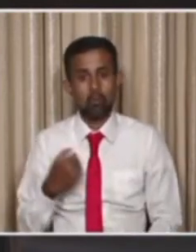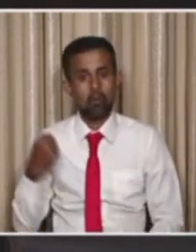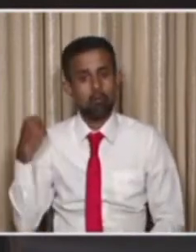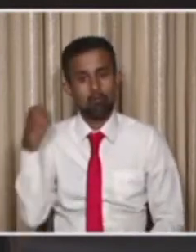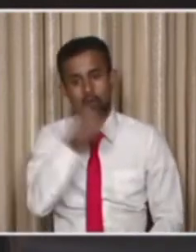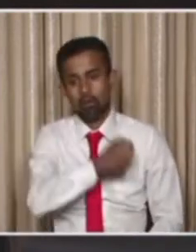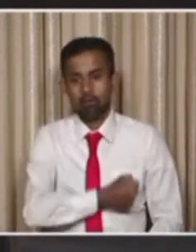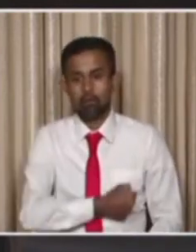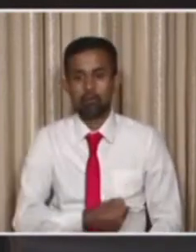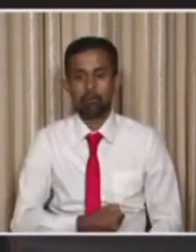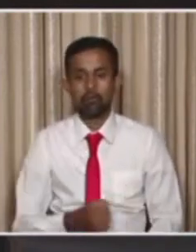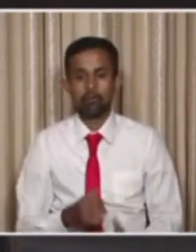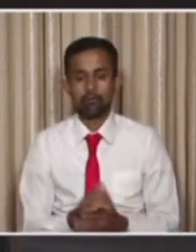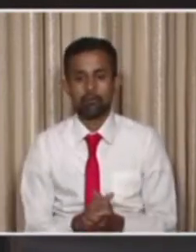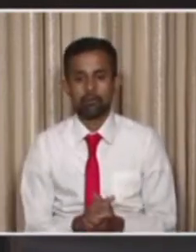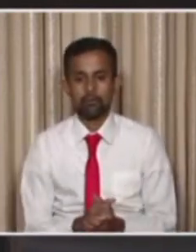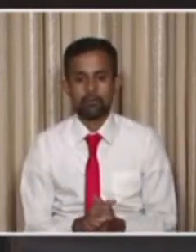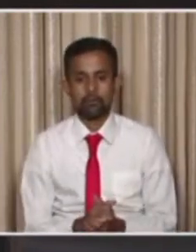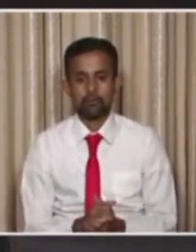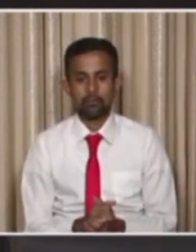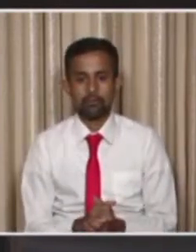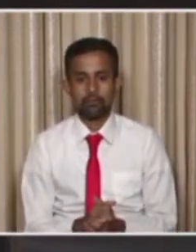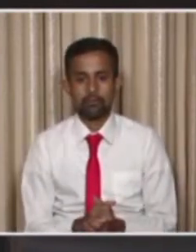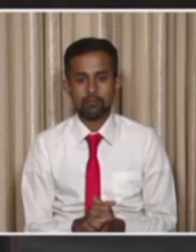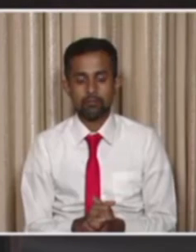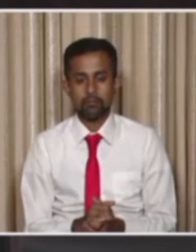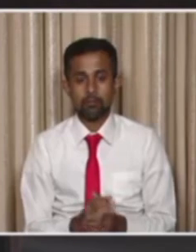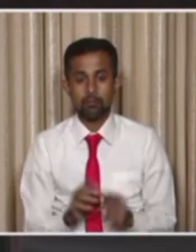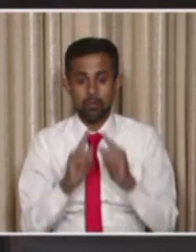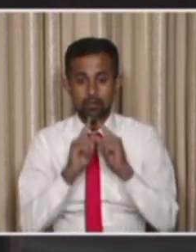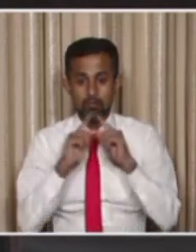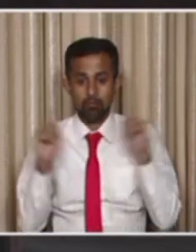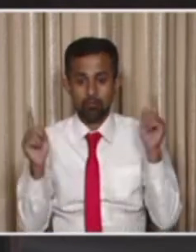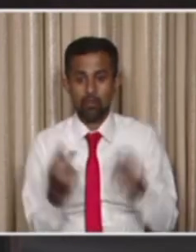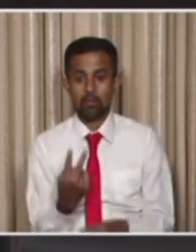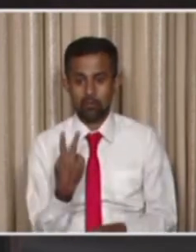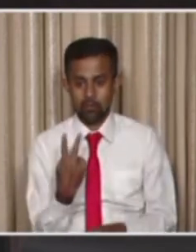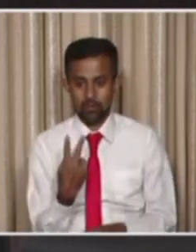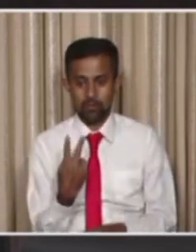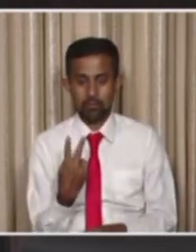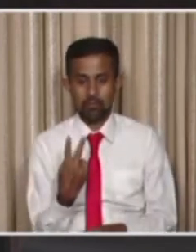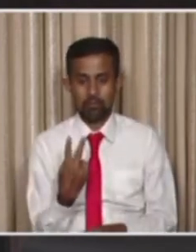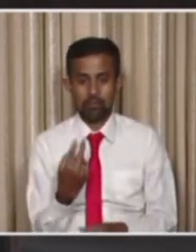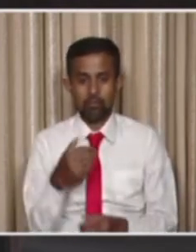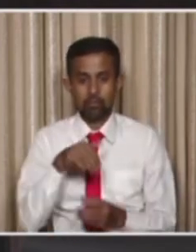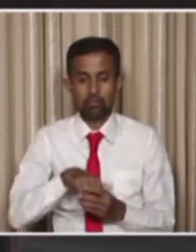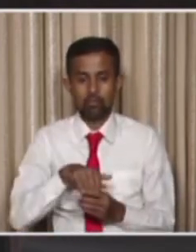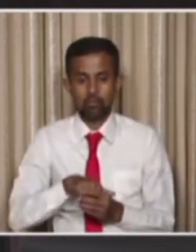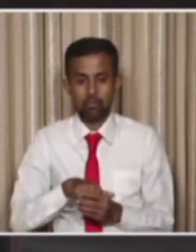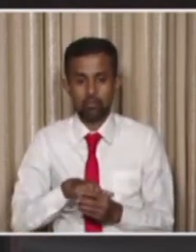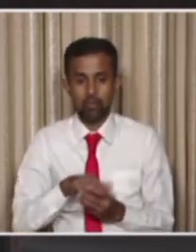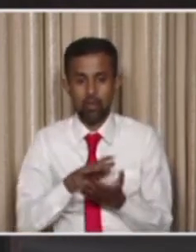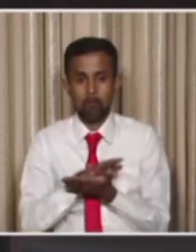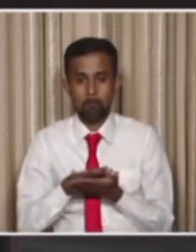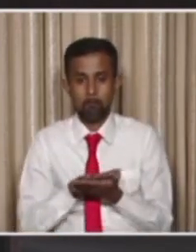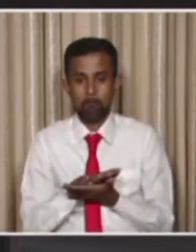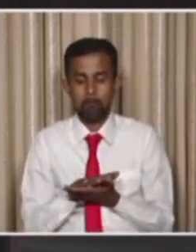කියලා හරි එතකොට මේ ප්‍රකාශ දෙක තුල පැහැදිලි